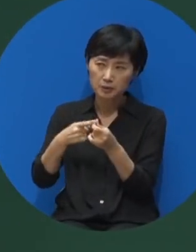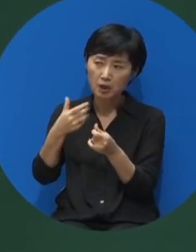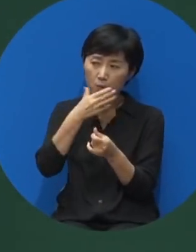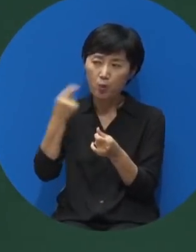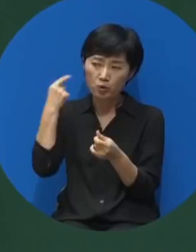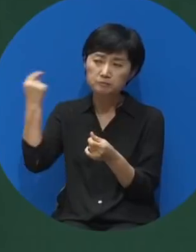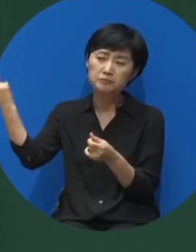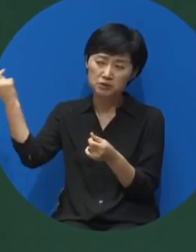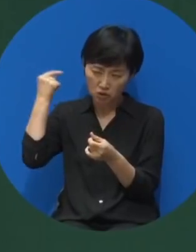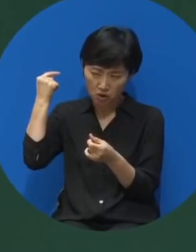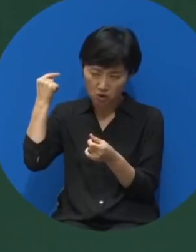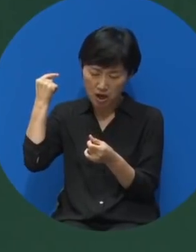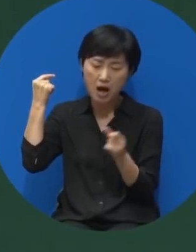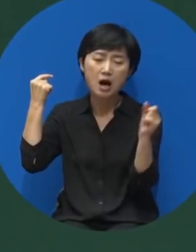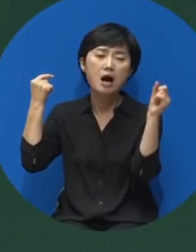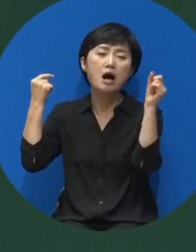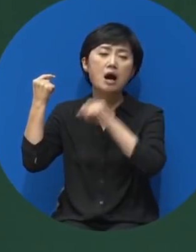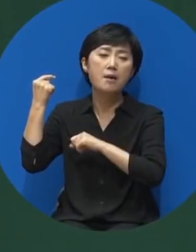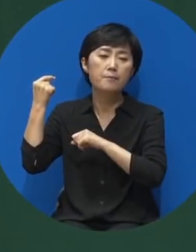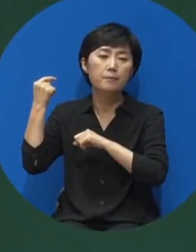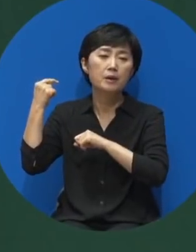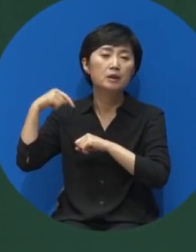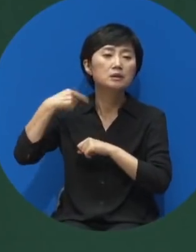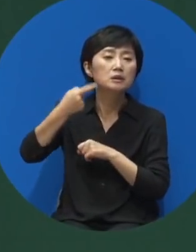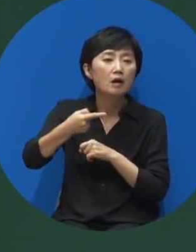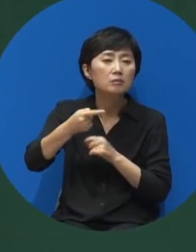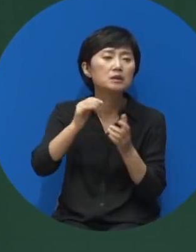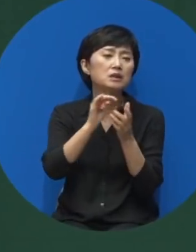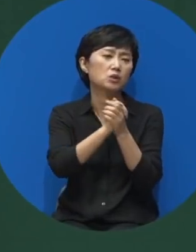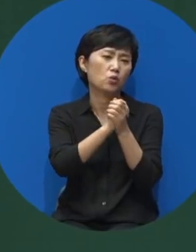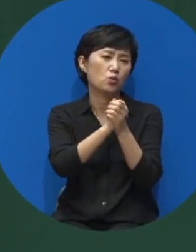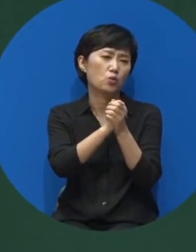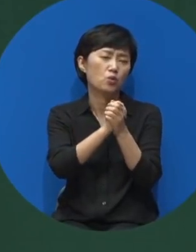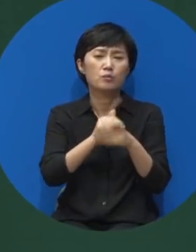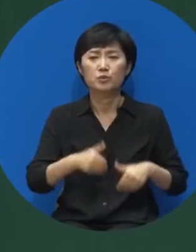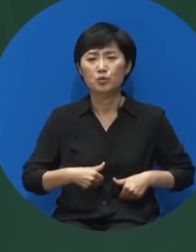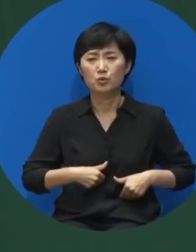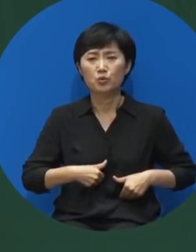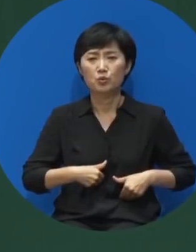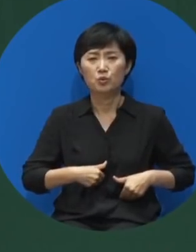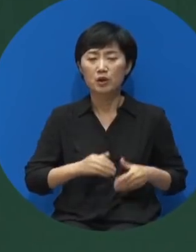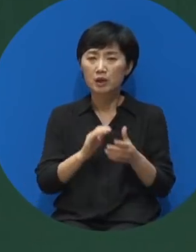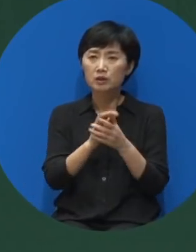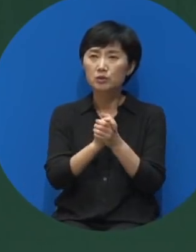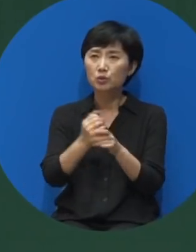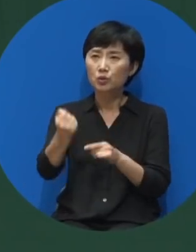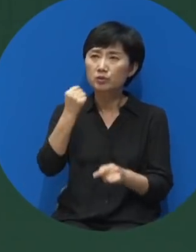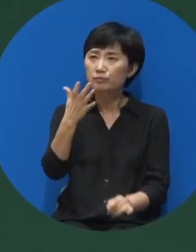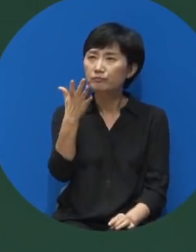那基督徒领受福音之后，最先应该明白的是祷告. 많은 사람 기도하면 응답이 안 오는 것처럼 보이니까 기도 잘 모르는 거죠.